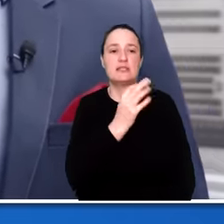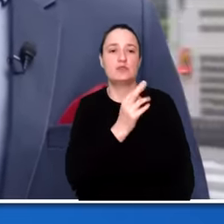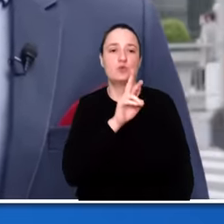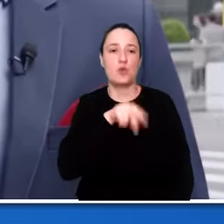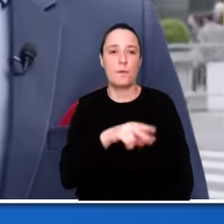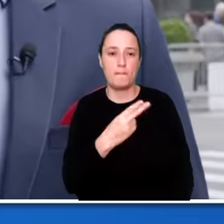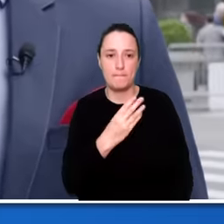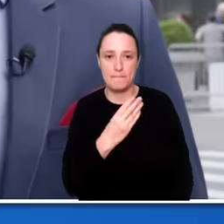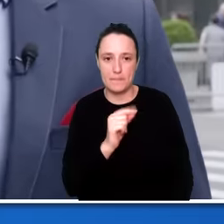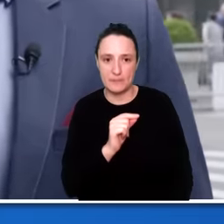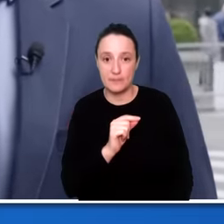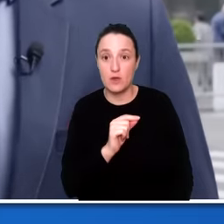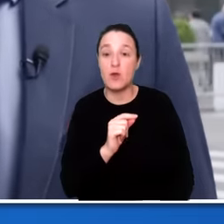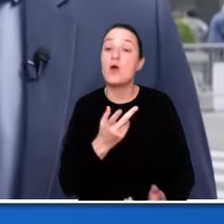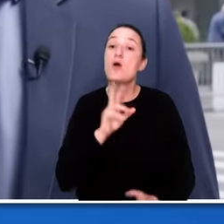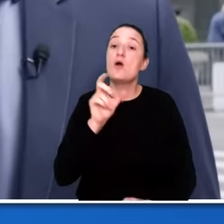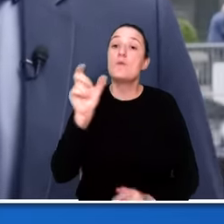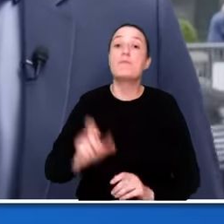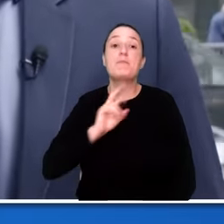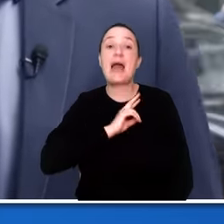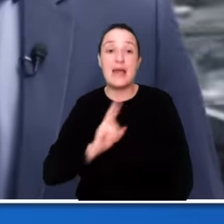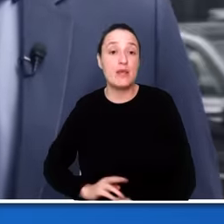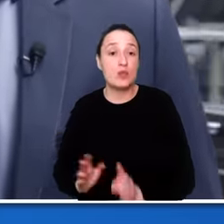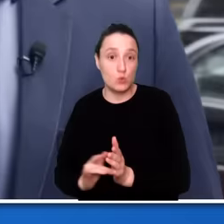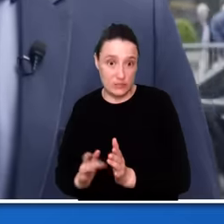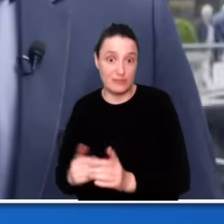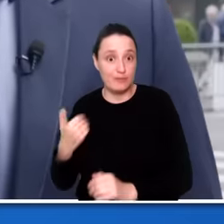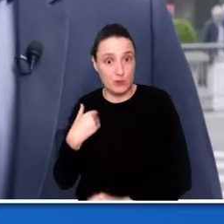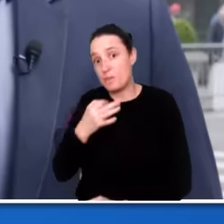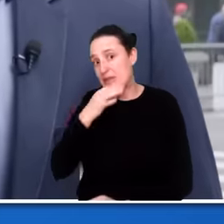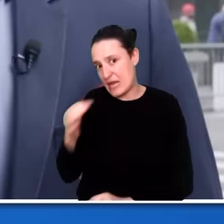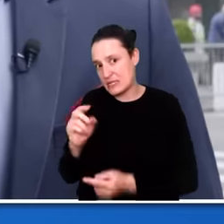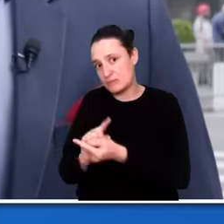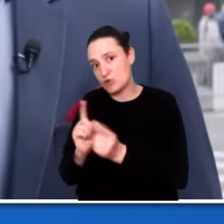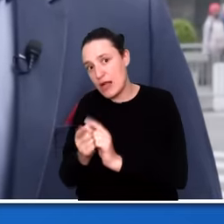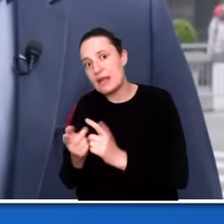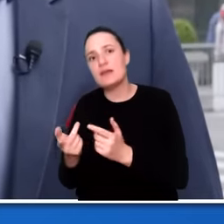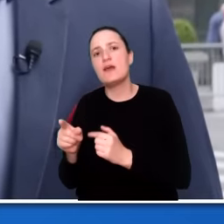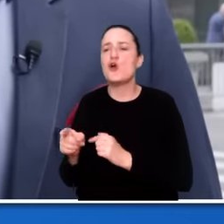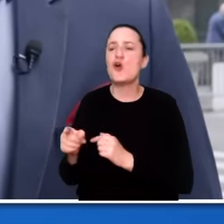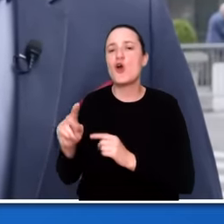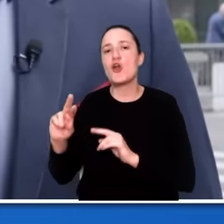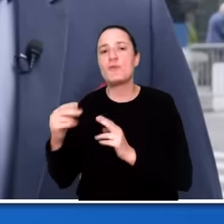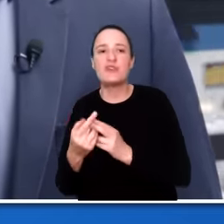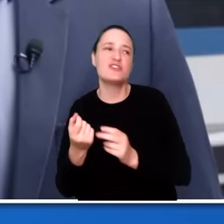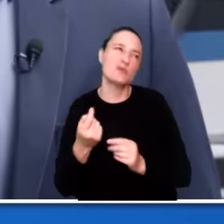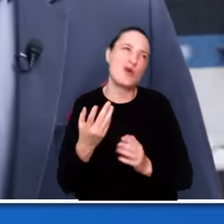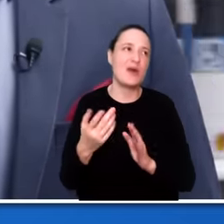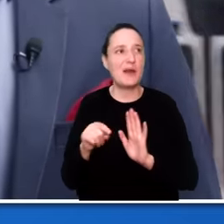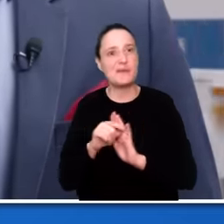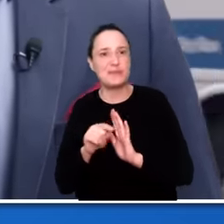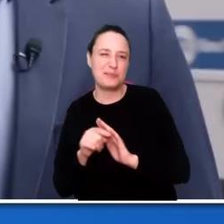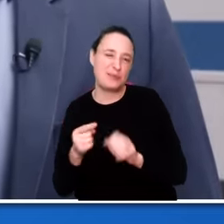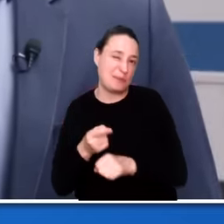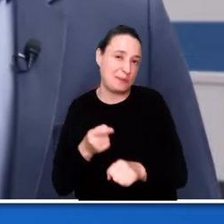Trumpem. Pan premier Donald Tusk był pytany o to spotkanie. No i z pewną taką ironią się wypowiadał, mówił, że to na